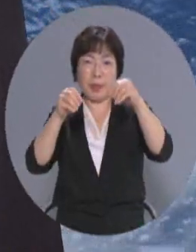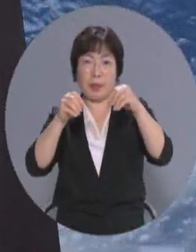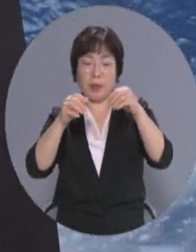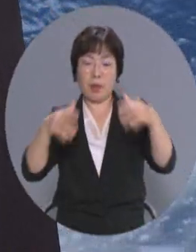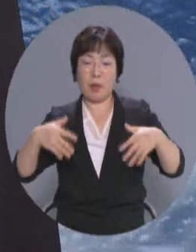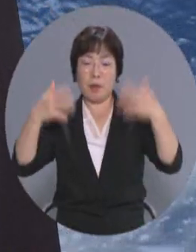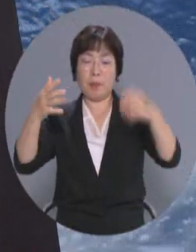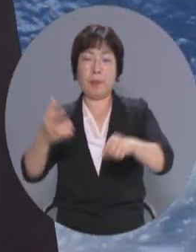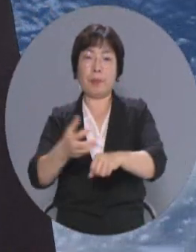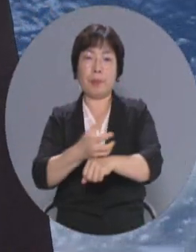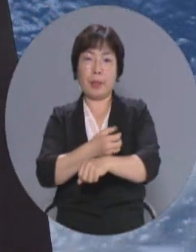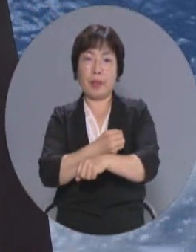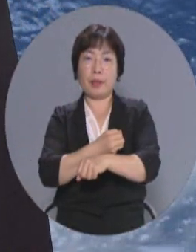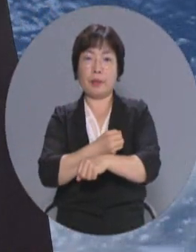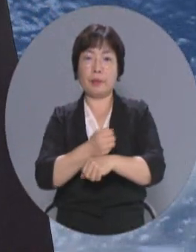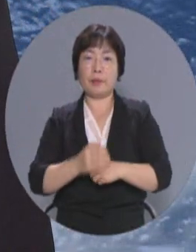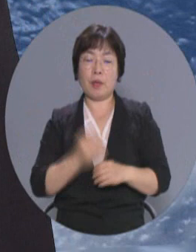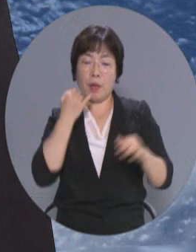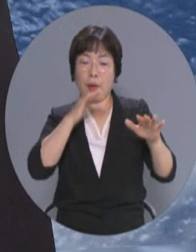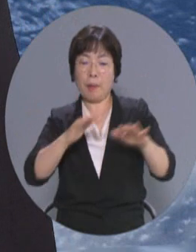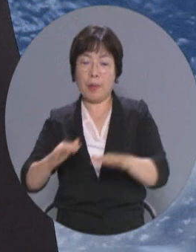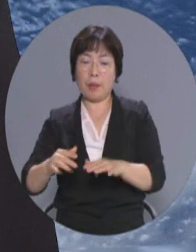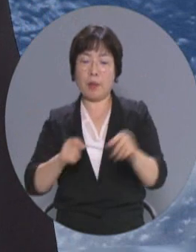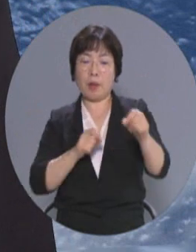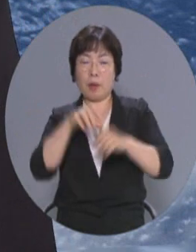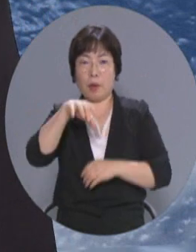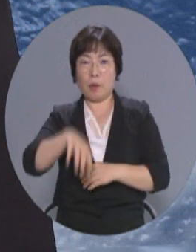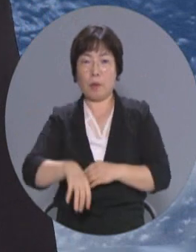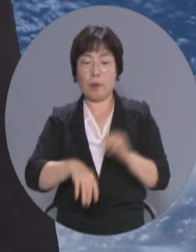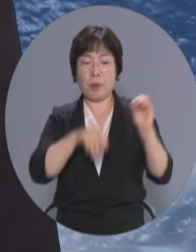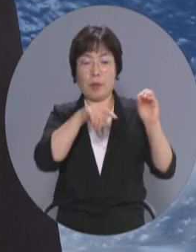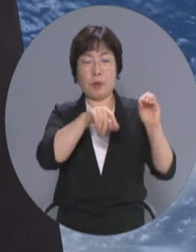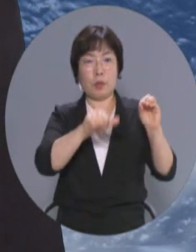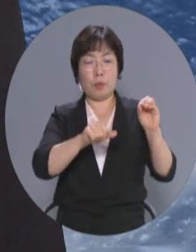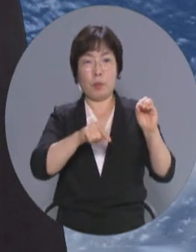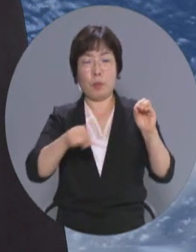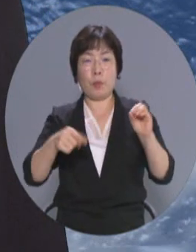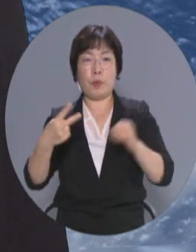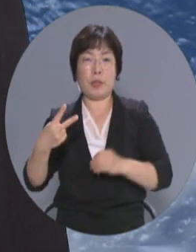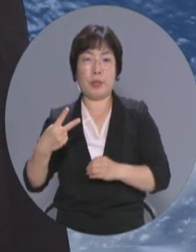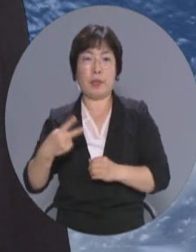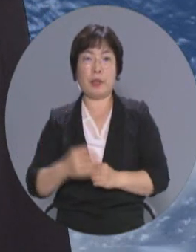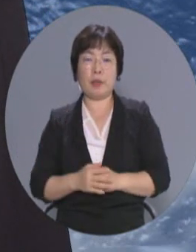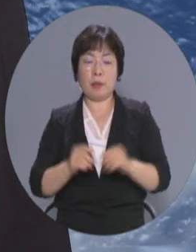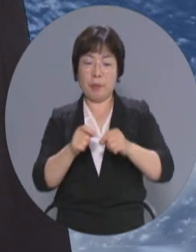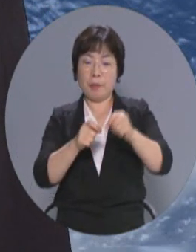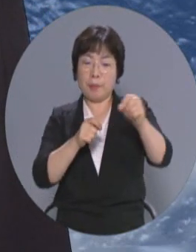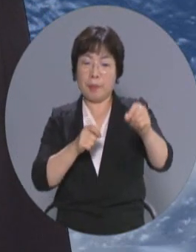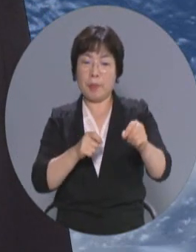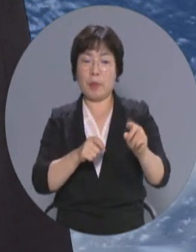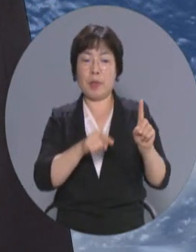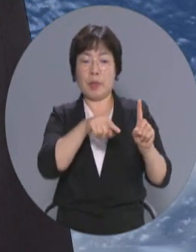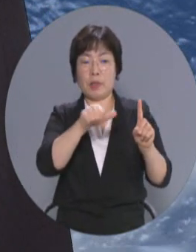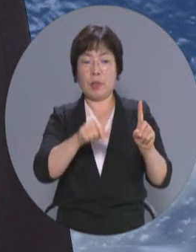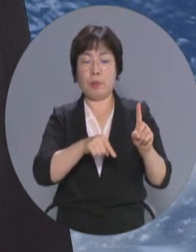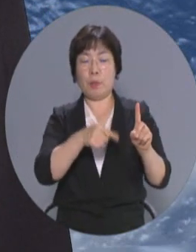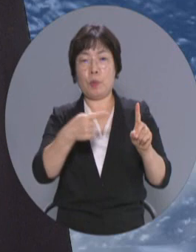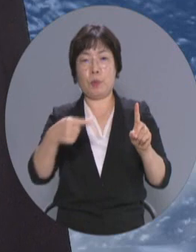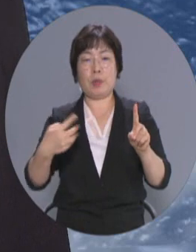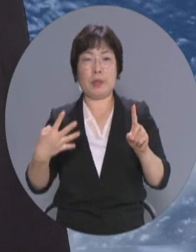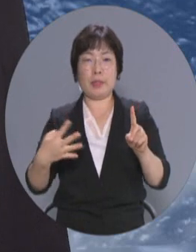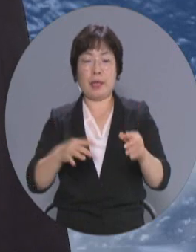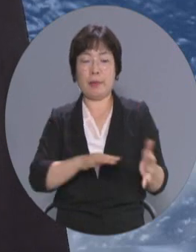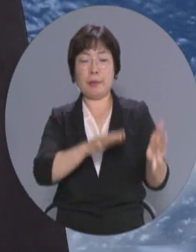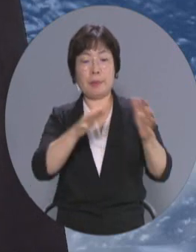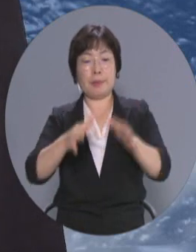바람이 강하게 불겠는데요 바다의 물결은 앞바다에서 0.5에서 2m 먼 바다에서는 1.5에서 최고